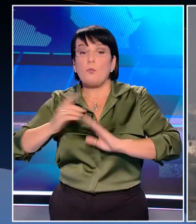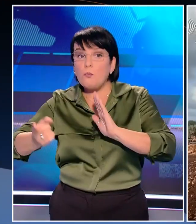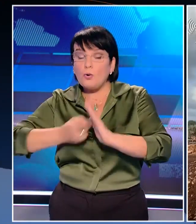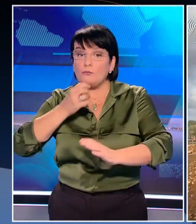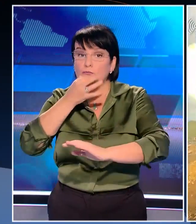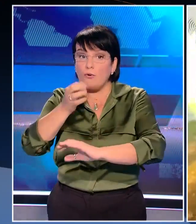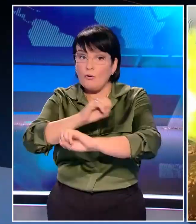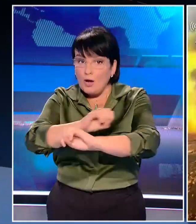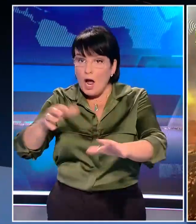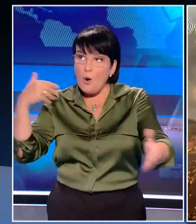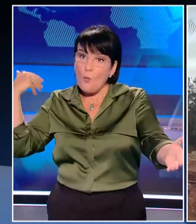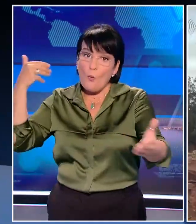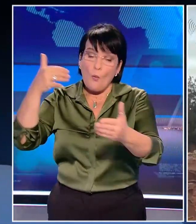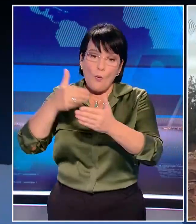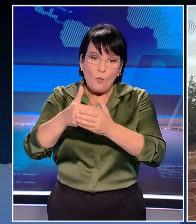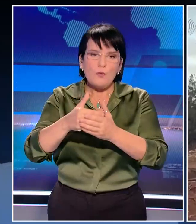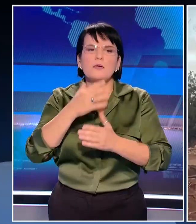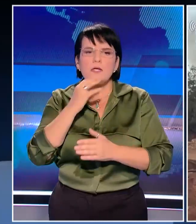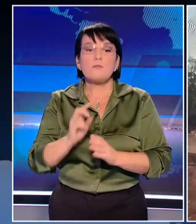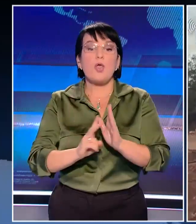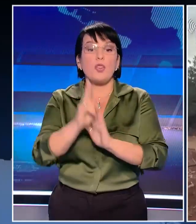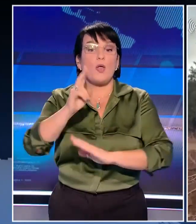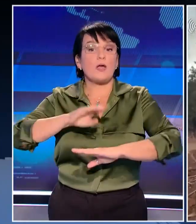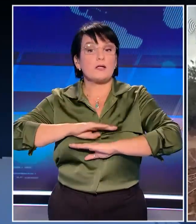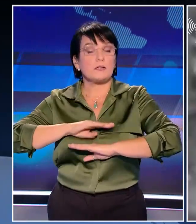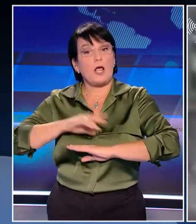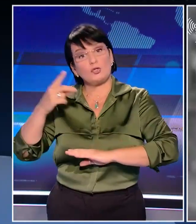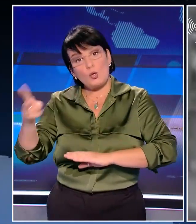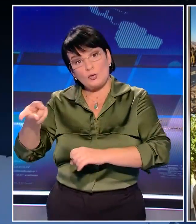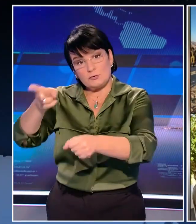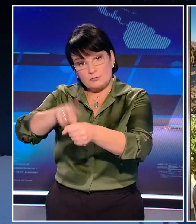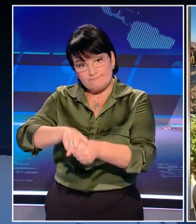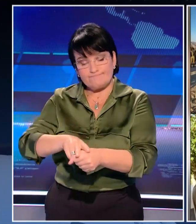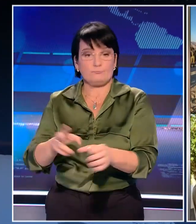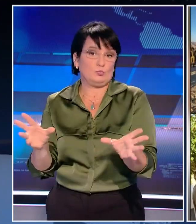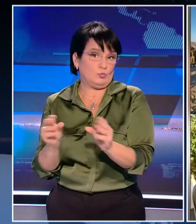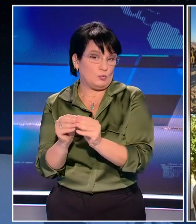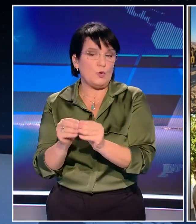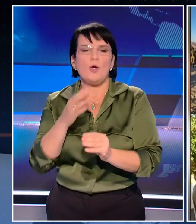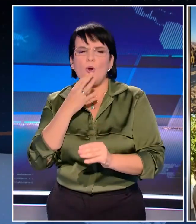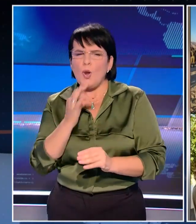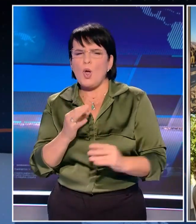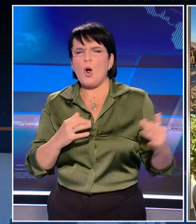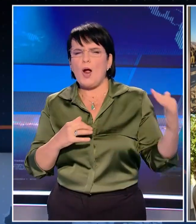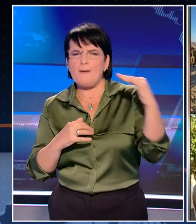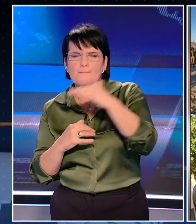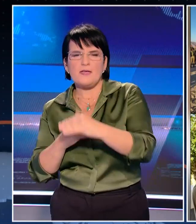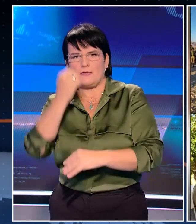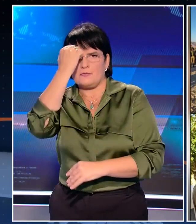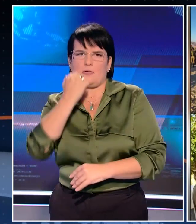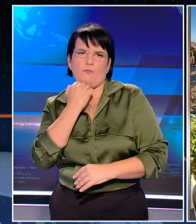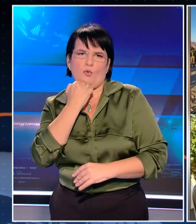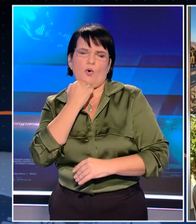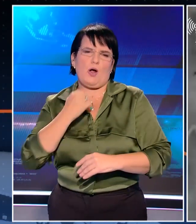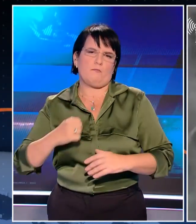φορά από την έναρξη του πολέμου την απώλεια 12 στρατιωτών του, οι οποίοι έπεσαν νεκροί μετά από επιθέσεις που δέχτηκαν από